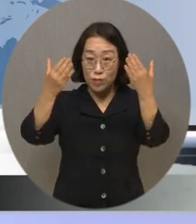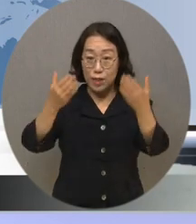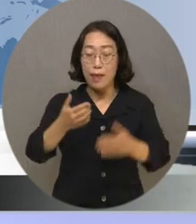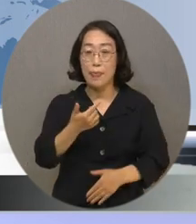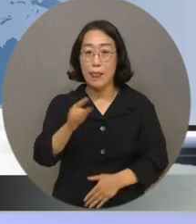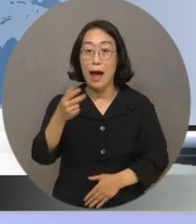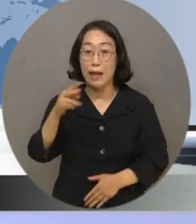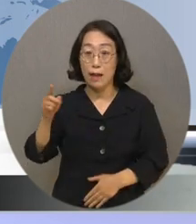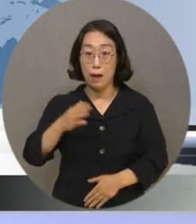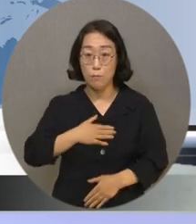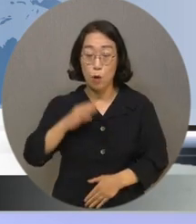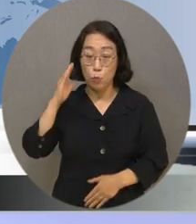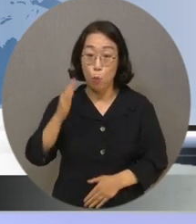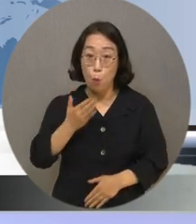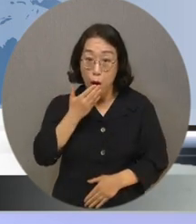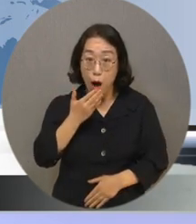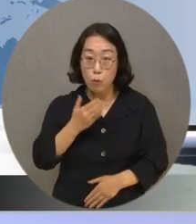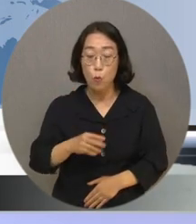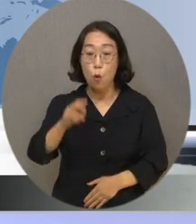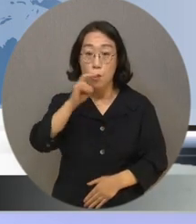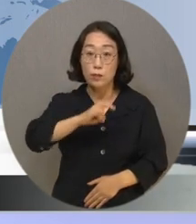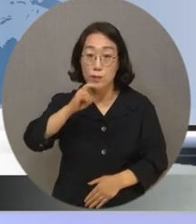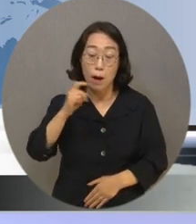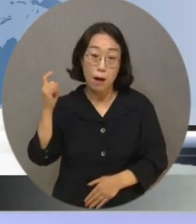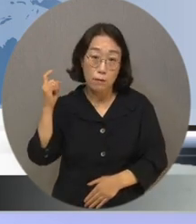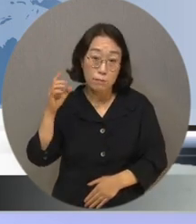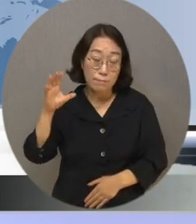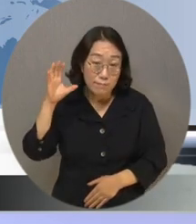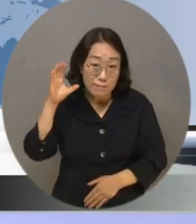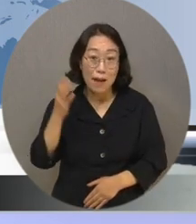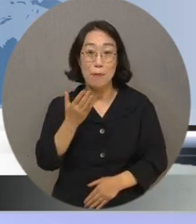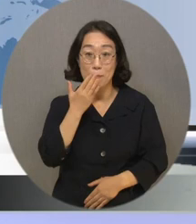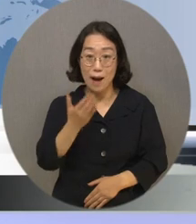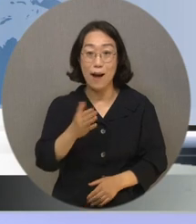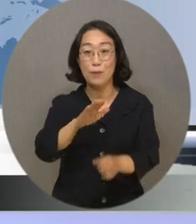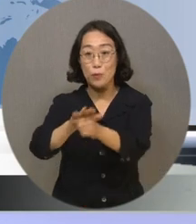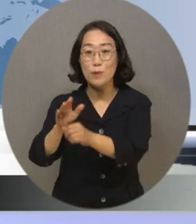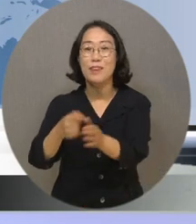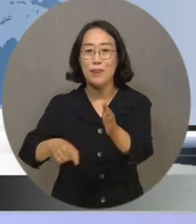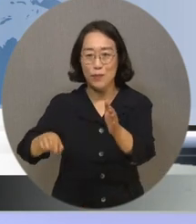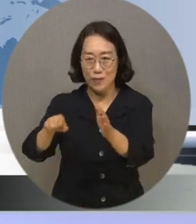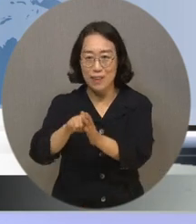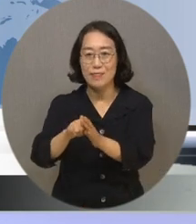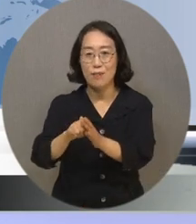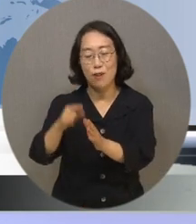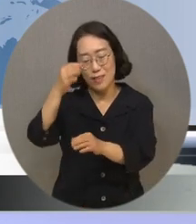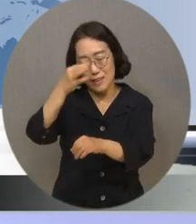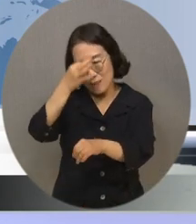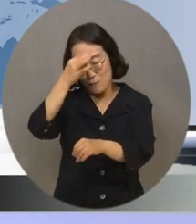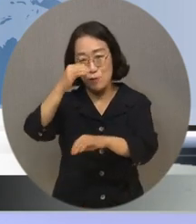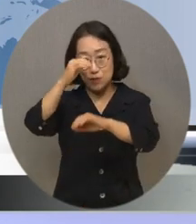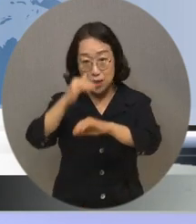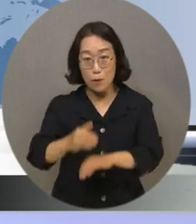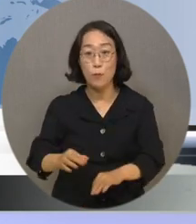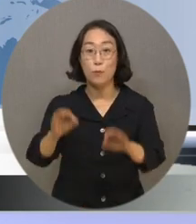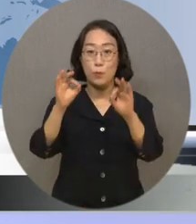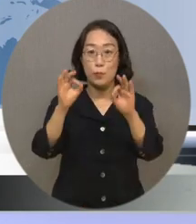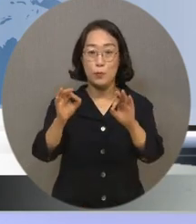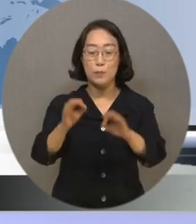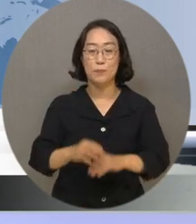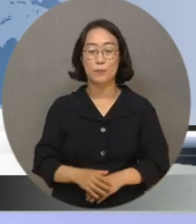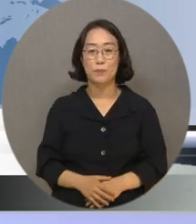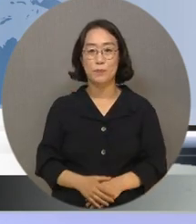나다에는 청각장애인도 즐길 수 있는 음악 공연을 만들고자 많은 이들이 함께했는데요. 현장의 목소리